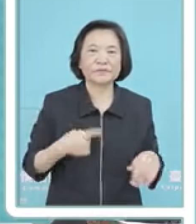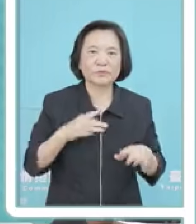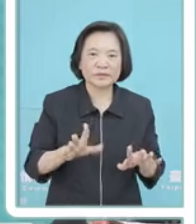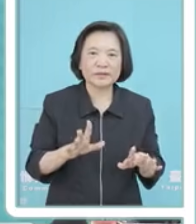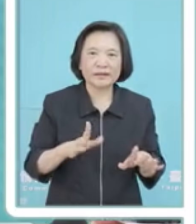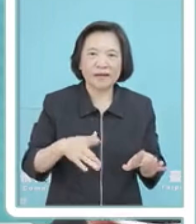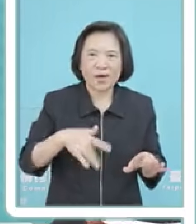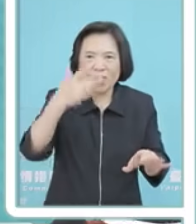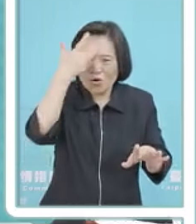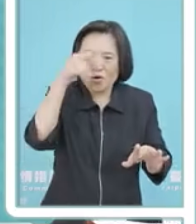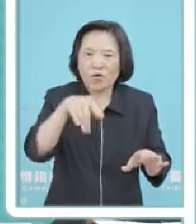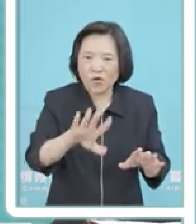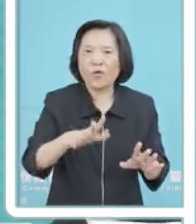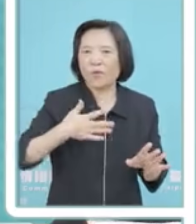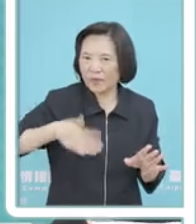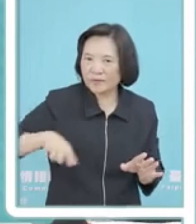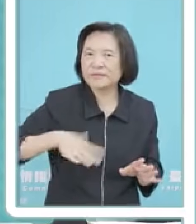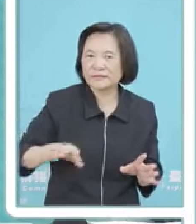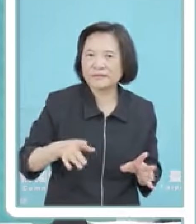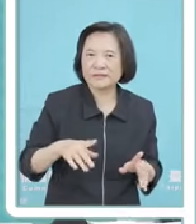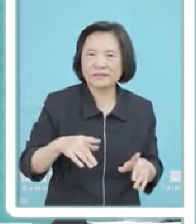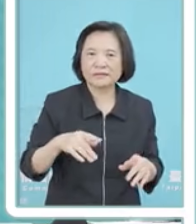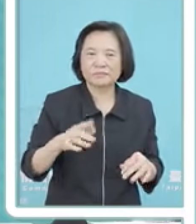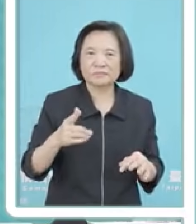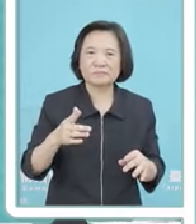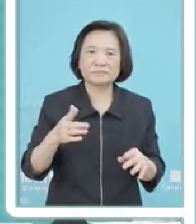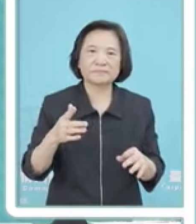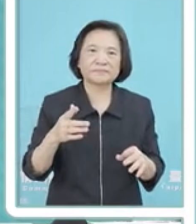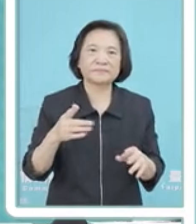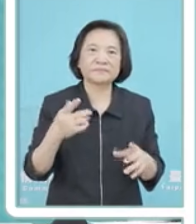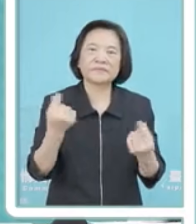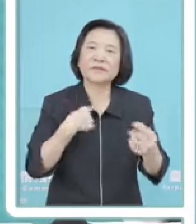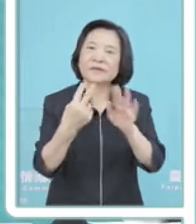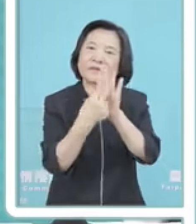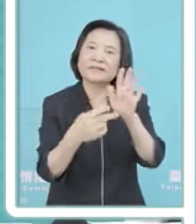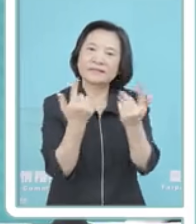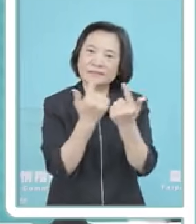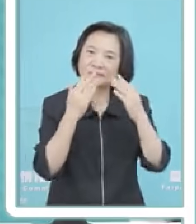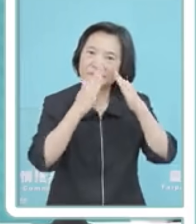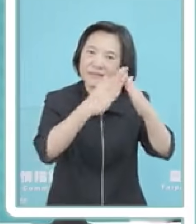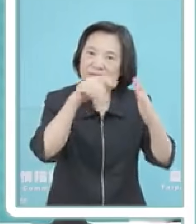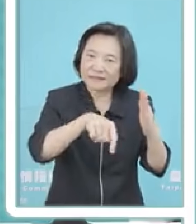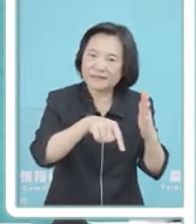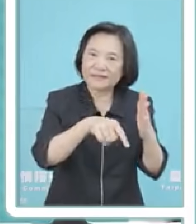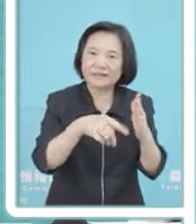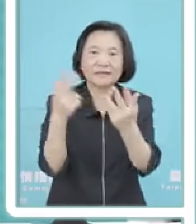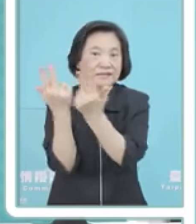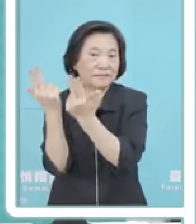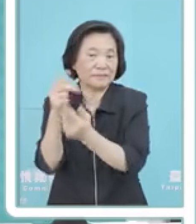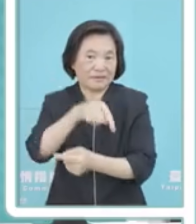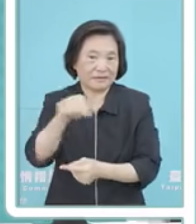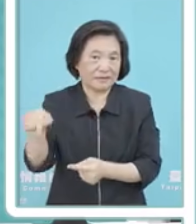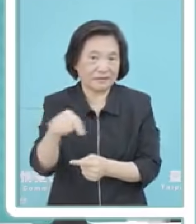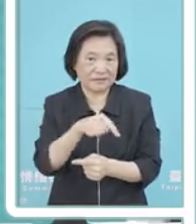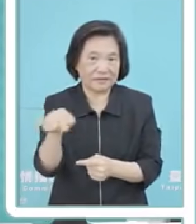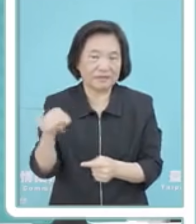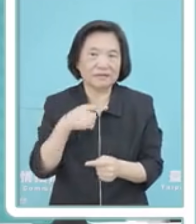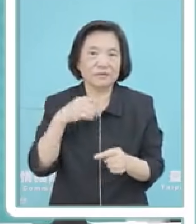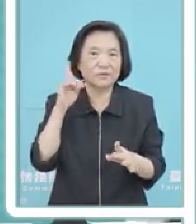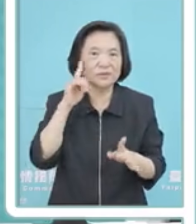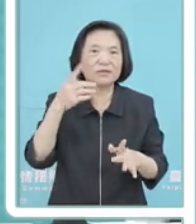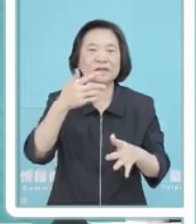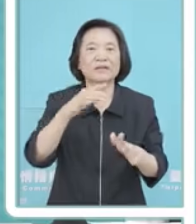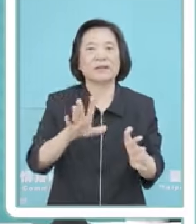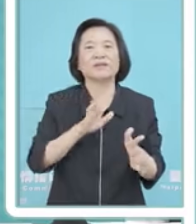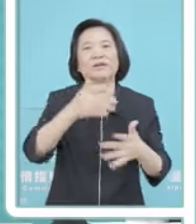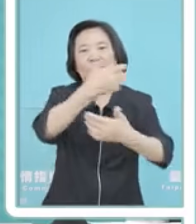知道有一些不是正式管道的，就好像我们台北市跟新北市现在就靠。哦，徐大成跟